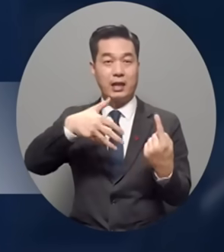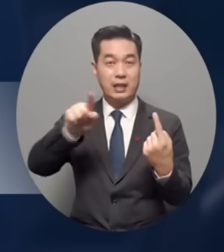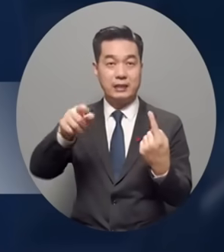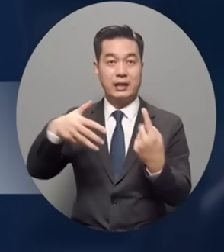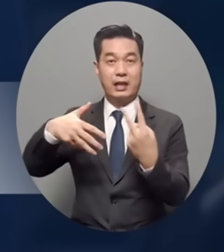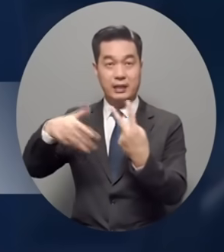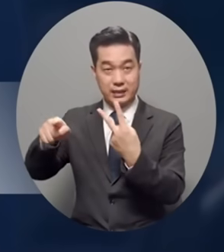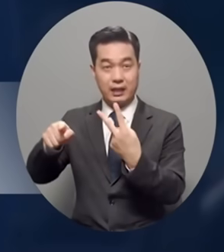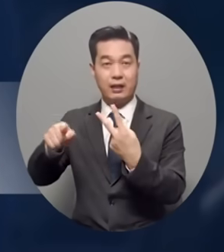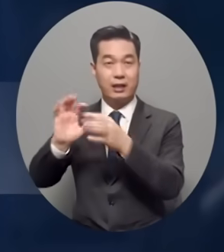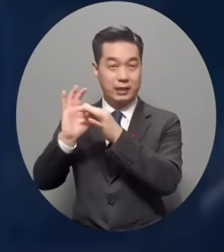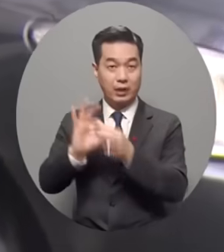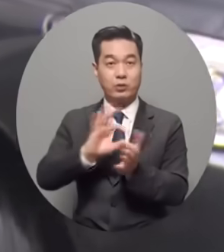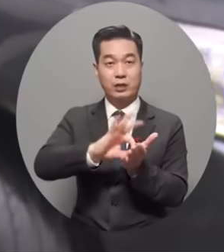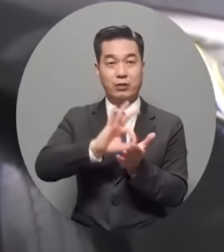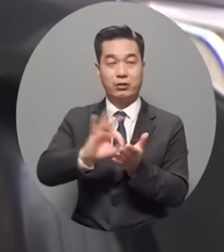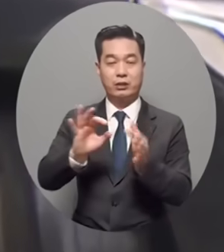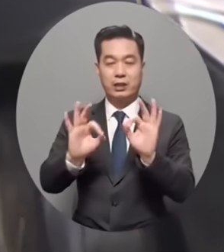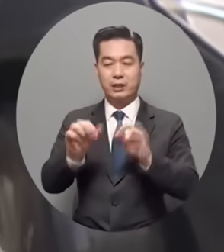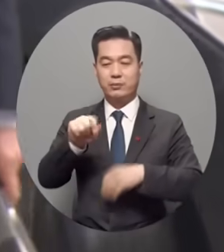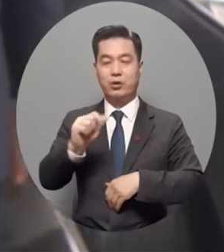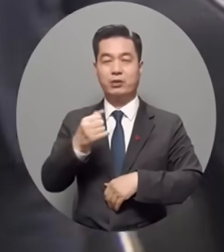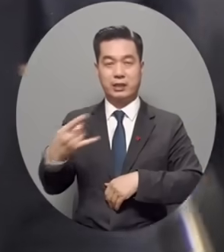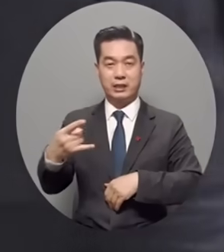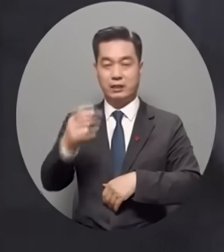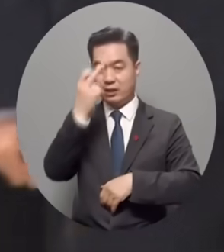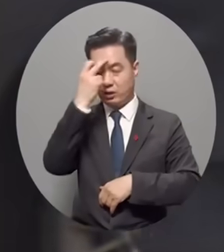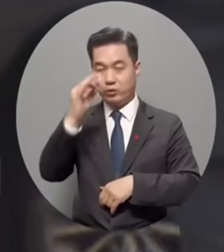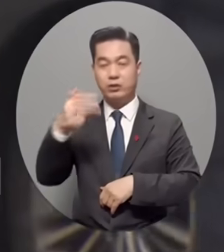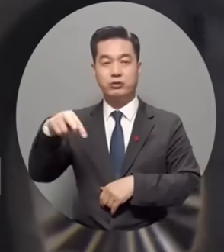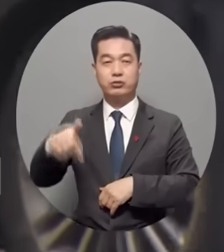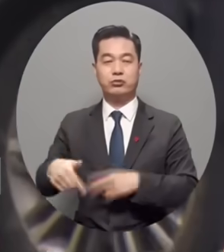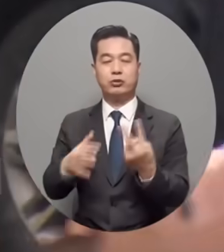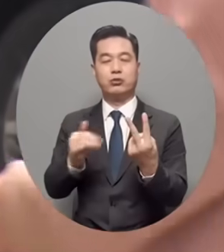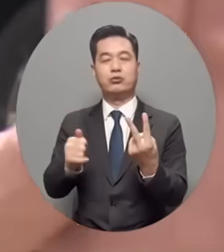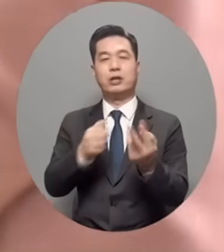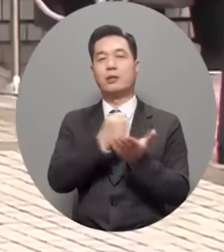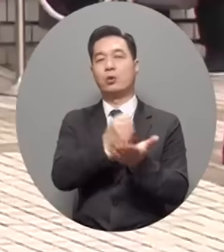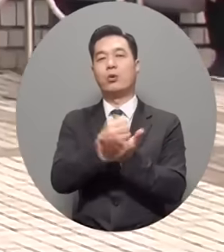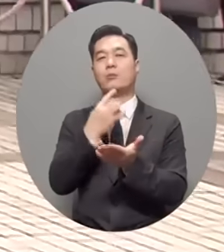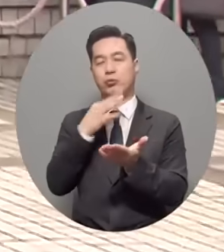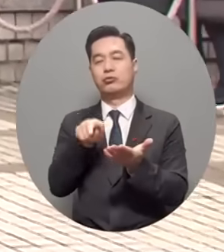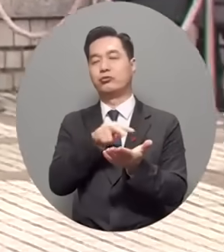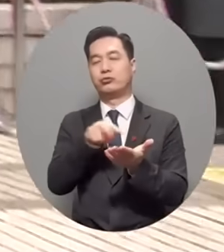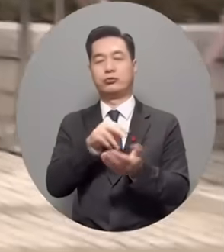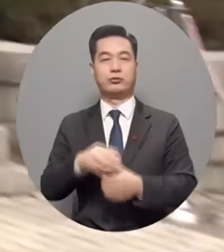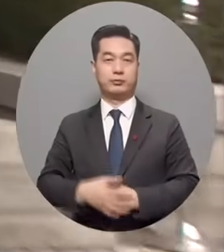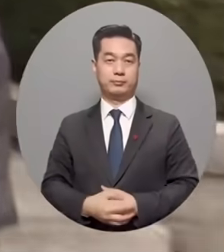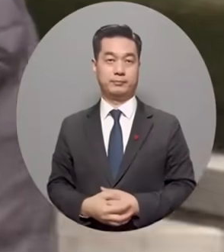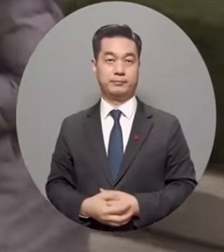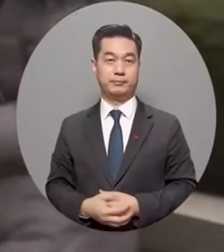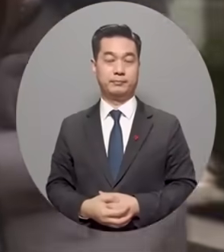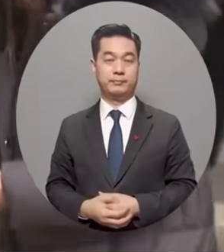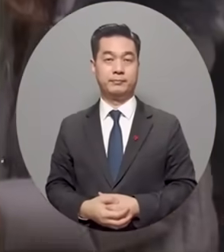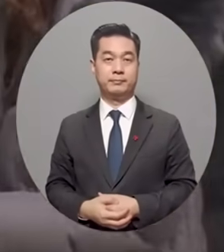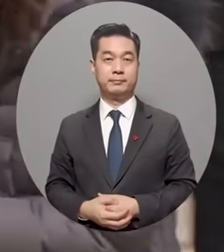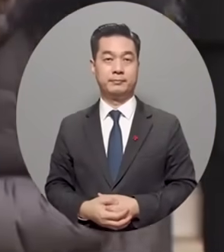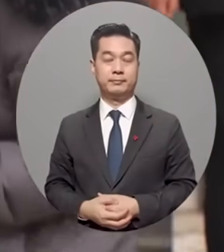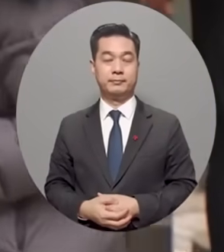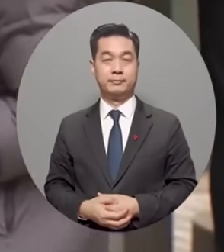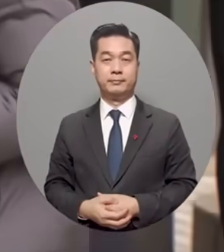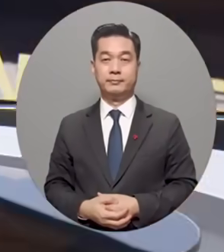연속해 쓰인 건 김건희, 최은순 두 사람 계좌뿐이라고 판결문에 적었습니다. MBC 뉴스 정상빈입니다.